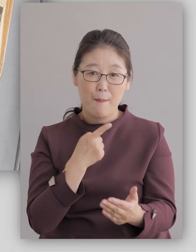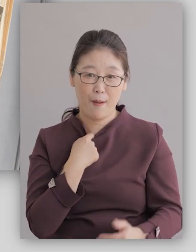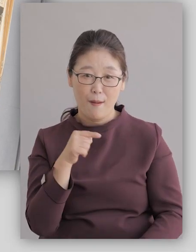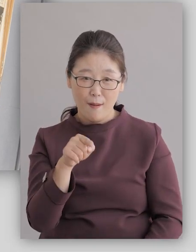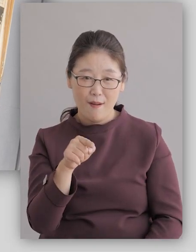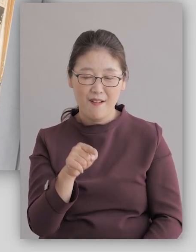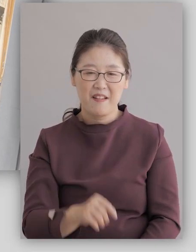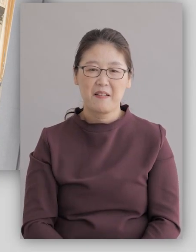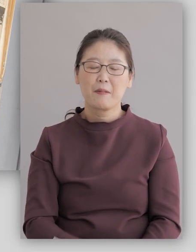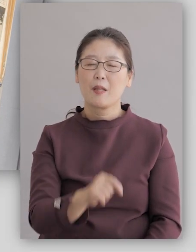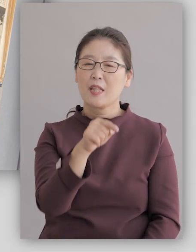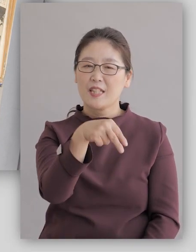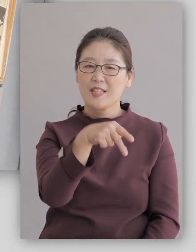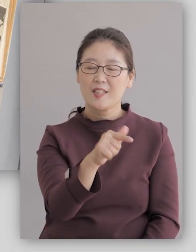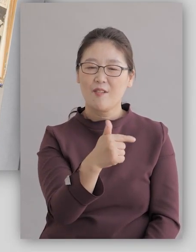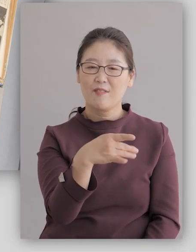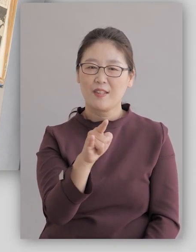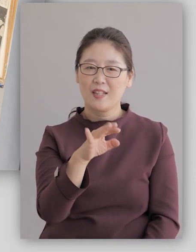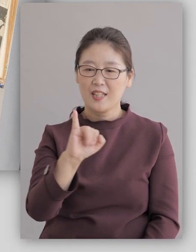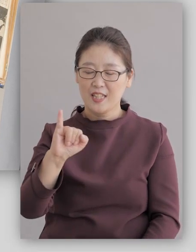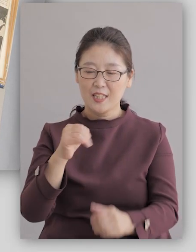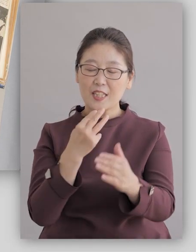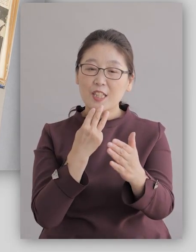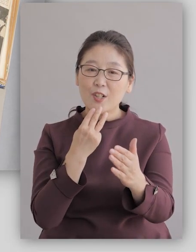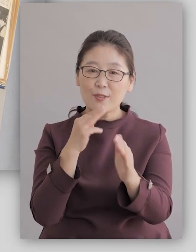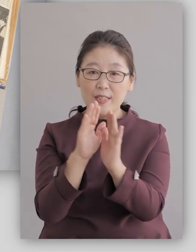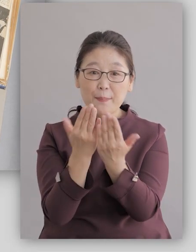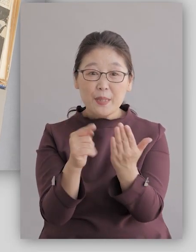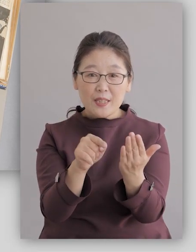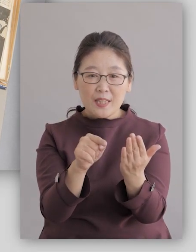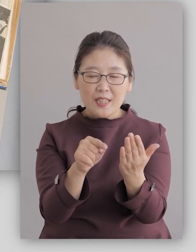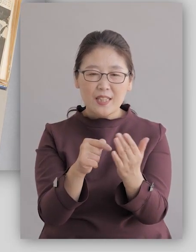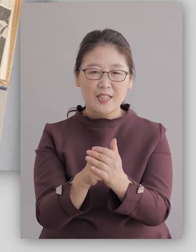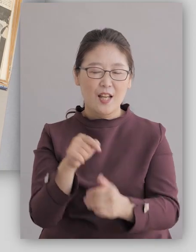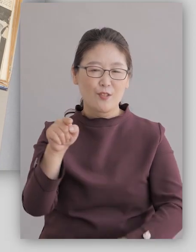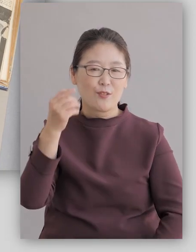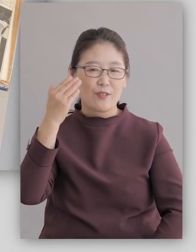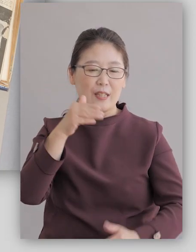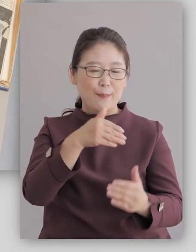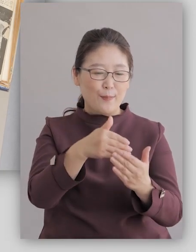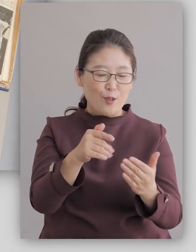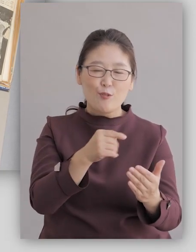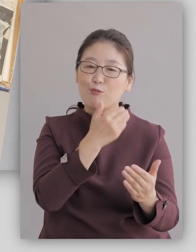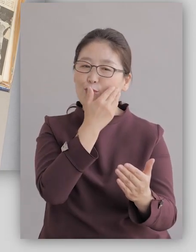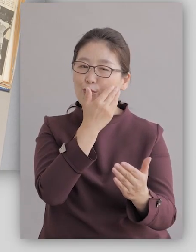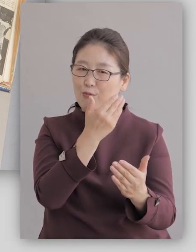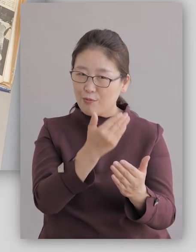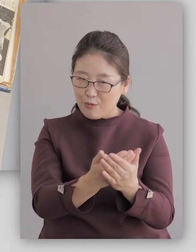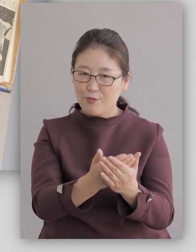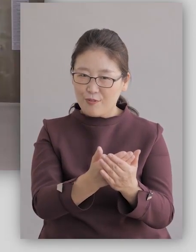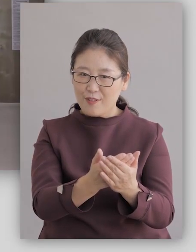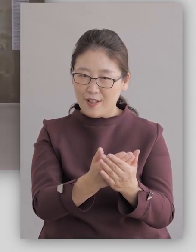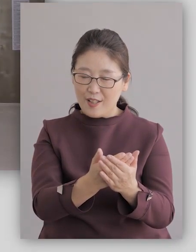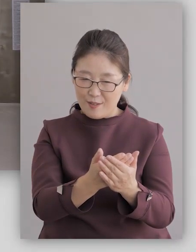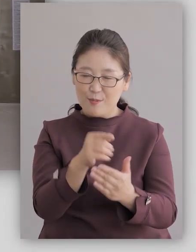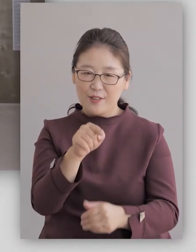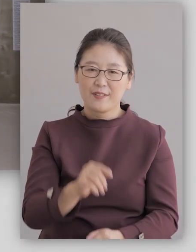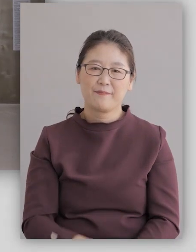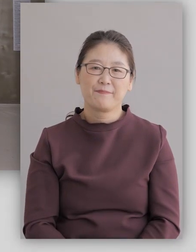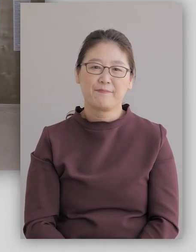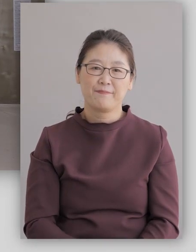매체이기 때문에 선데이 서울은 현대미술에서 굉장히 중요한 잡지로 등극하게 되었습니다.